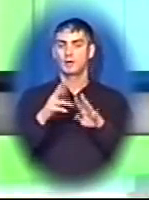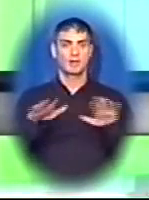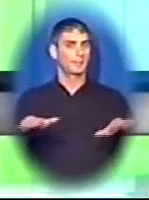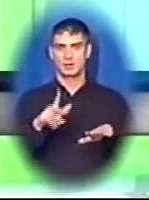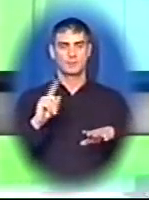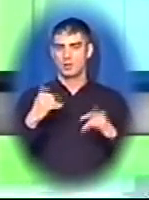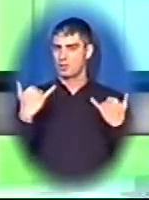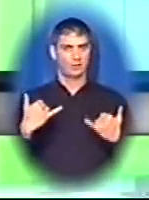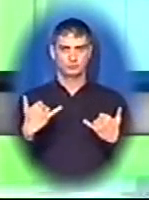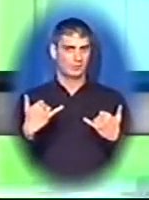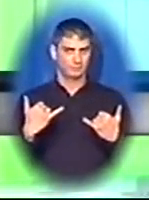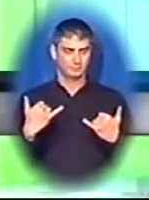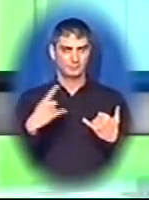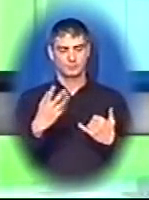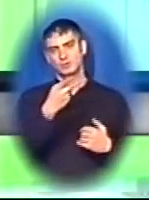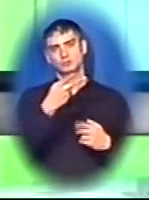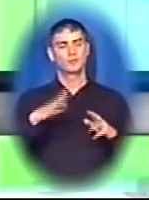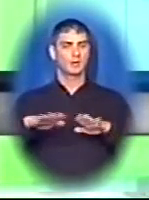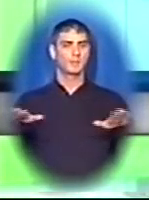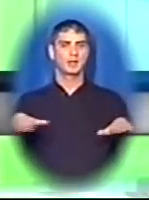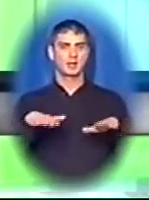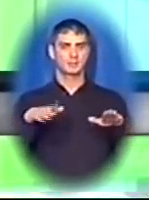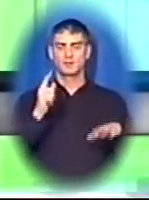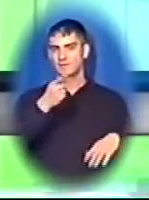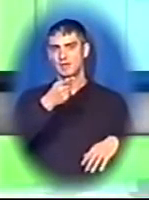לא בימים האלה, אתה שוכב בחוף הים,